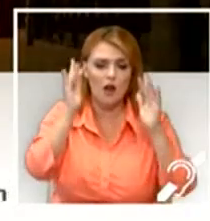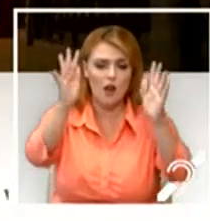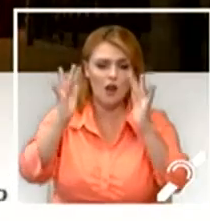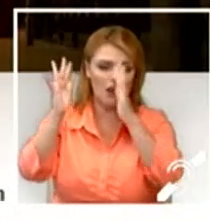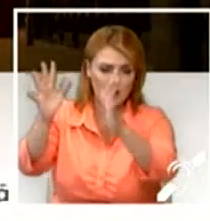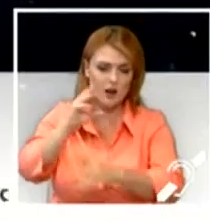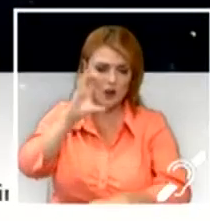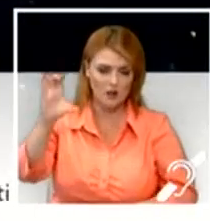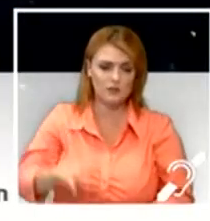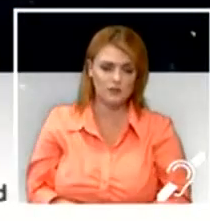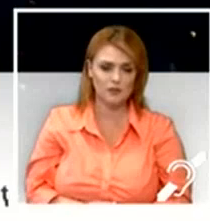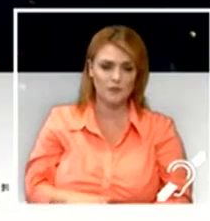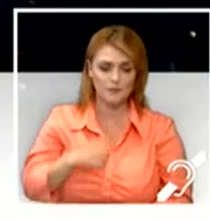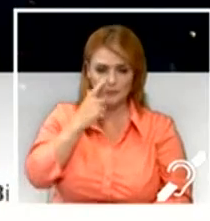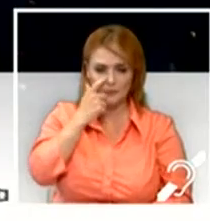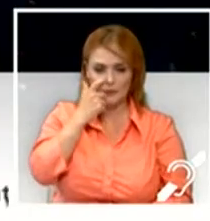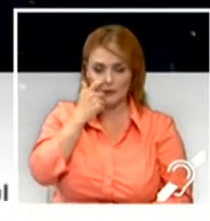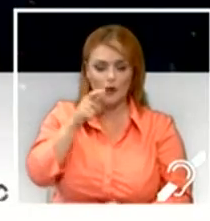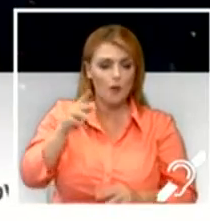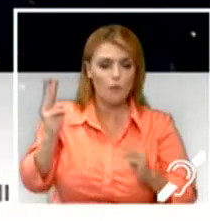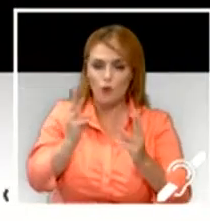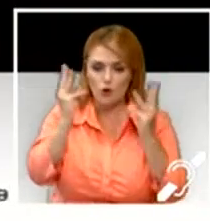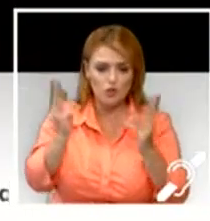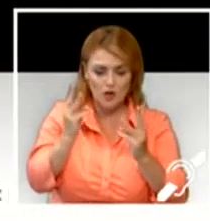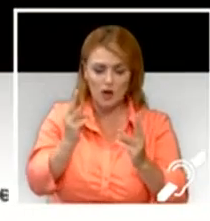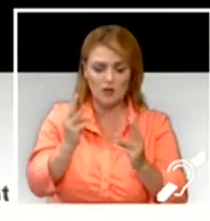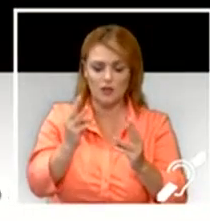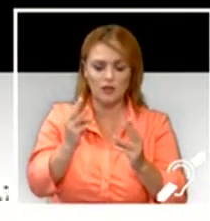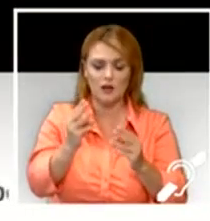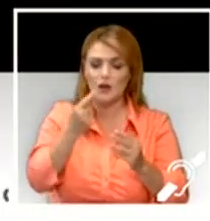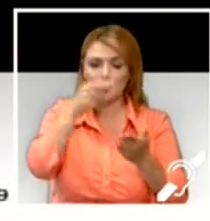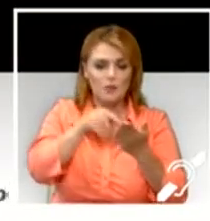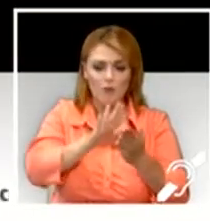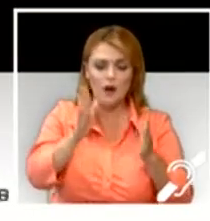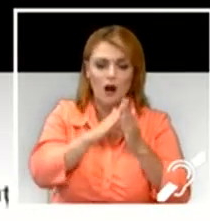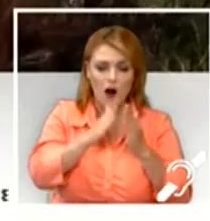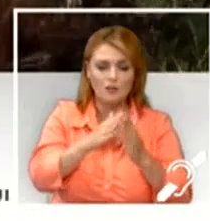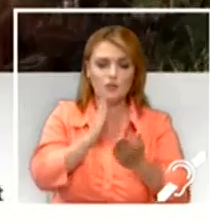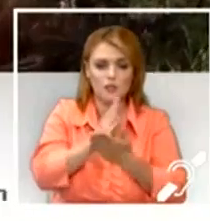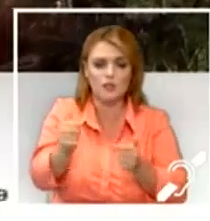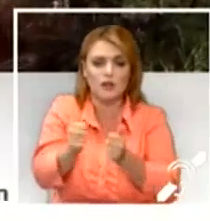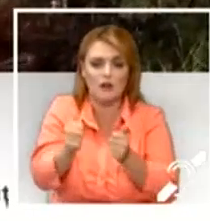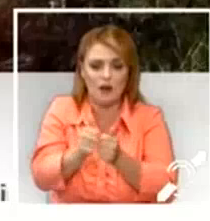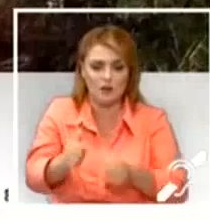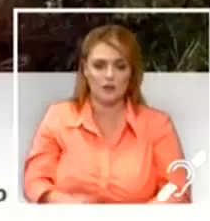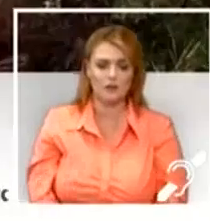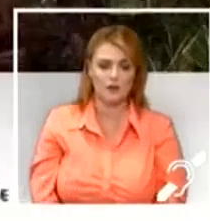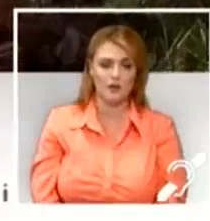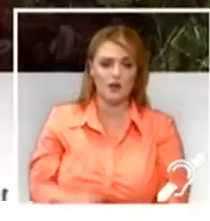autorităților, flăcările nu amenință zonele locuite, însă sunt foarte aproape de un depozit de materiale explozive.